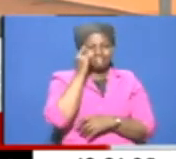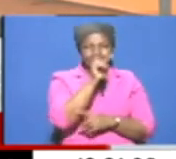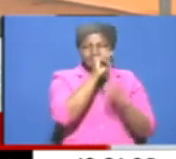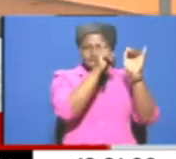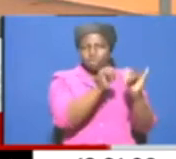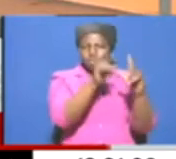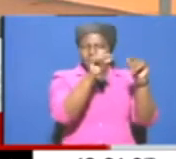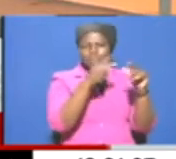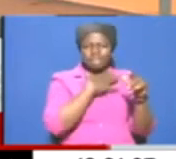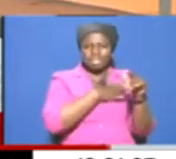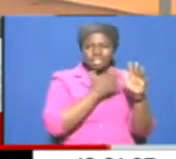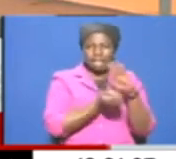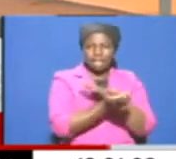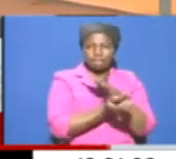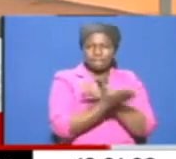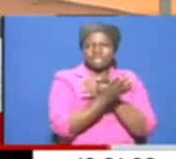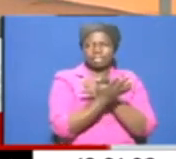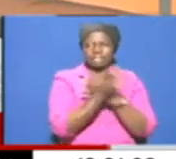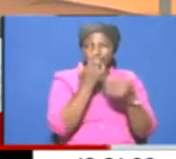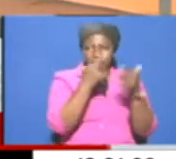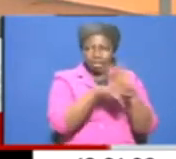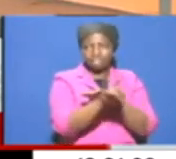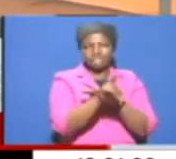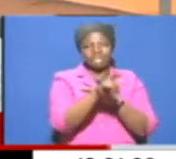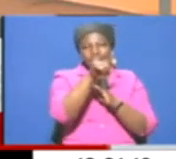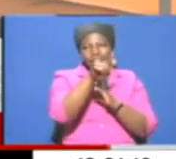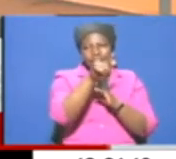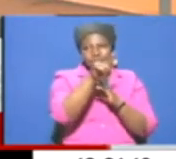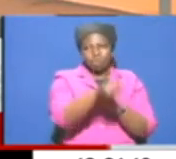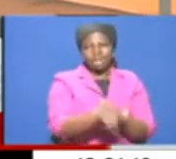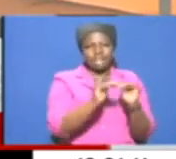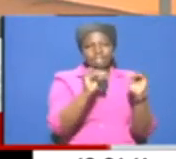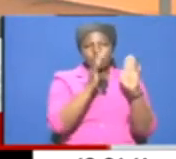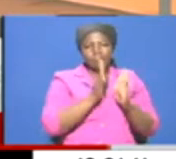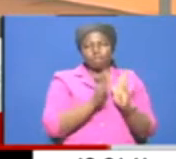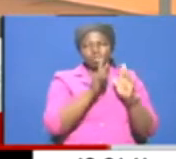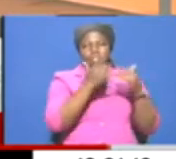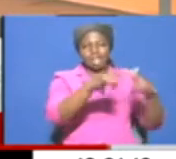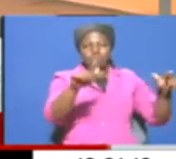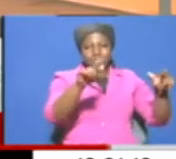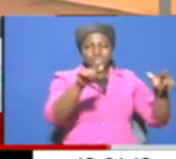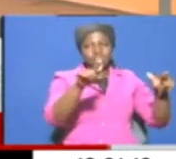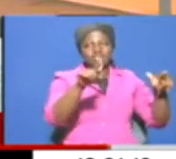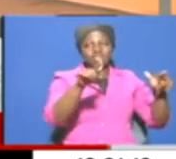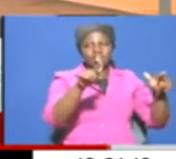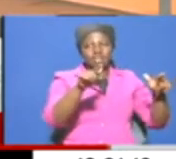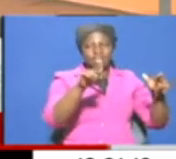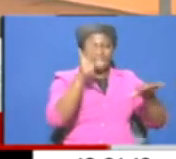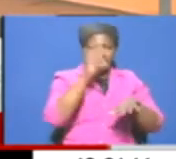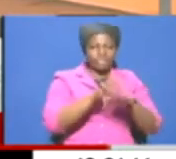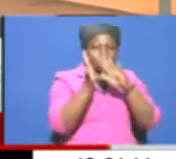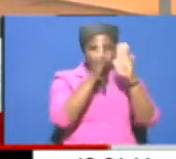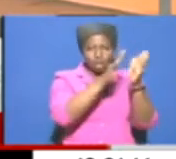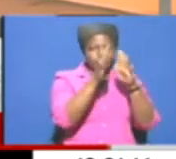Hebu zungumza kwa lugha ya mwananchi wa chini kabisa, athari za climate change ni kama gani?